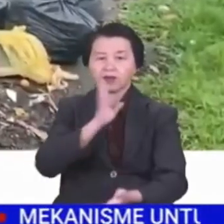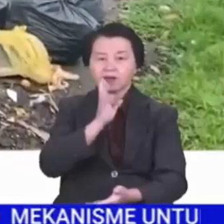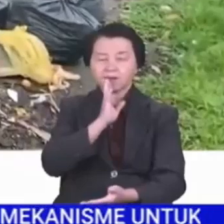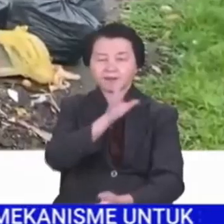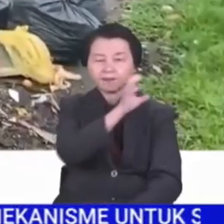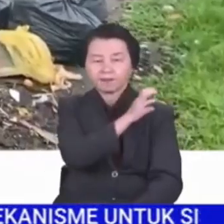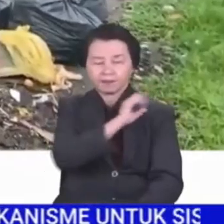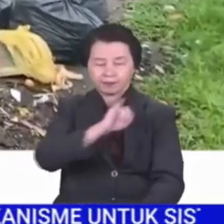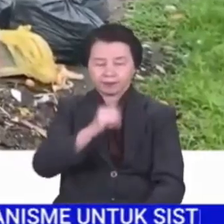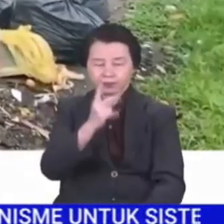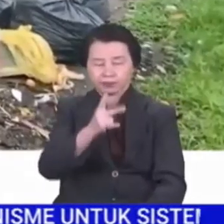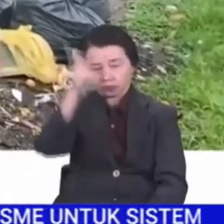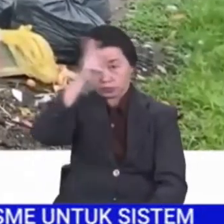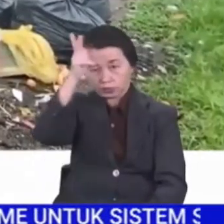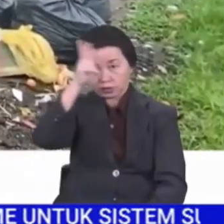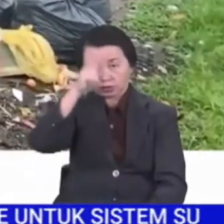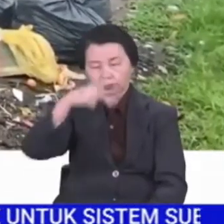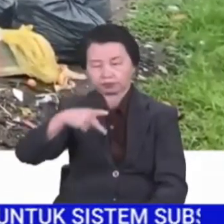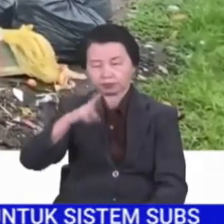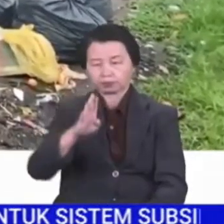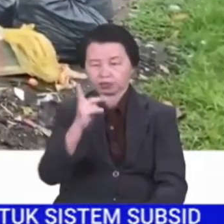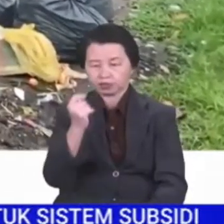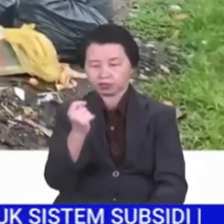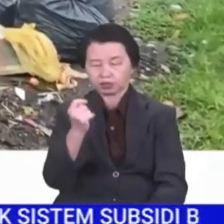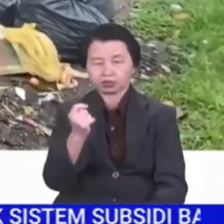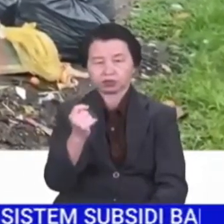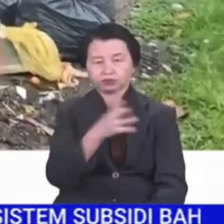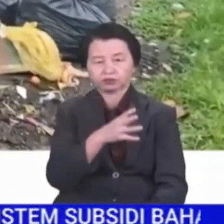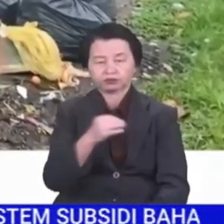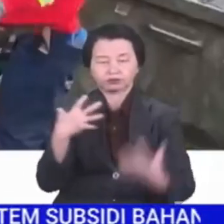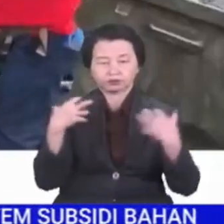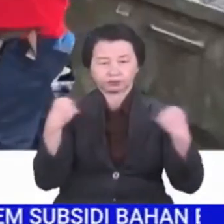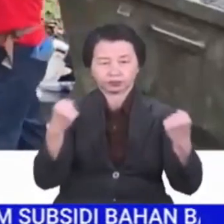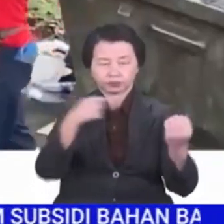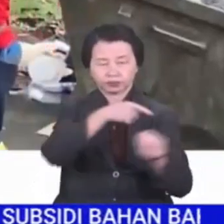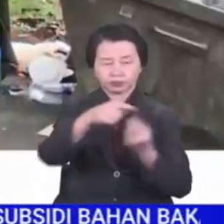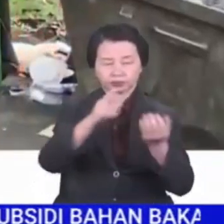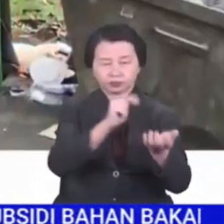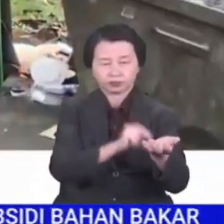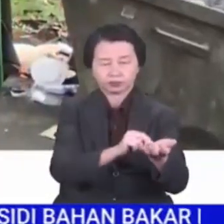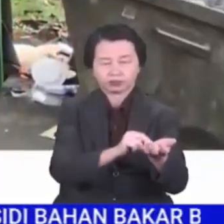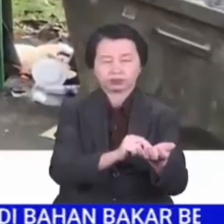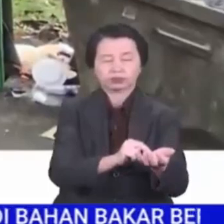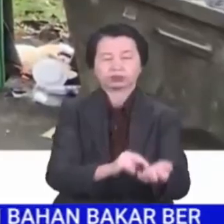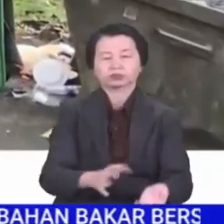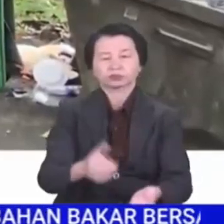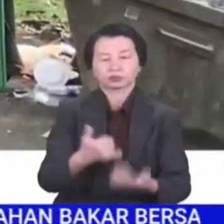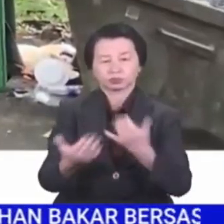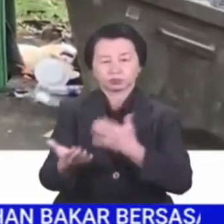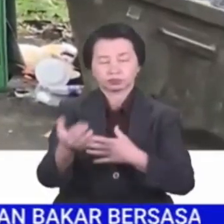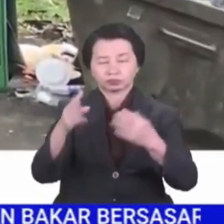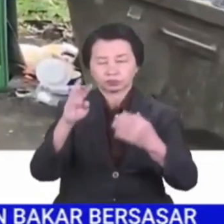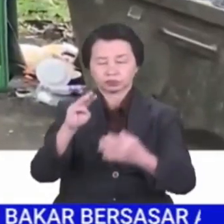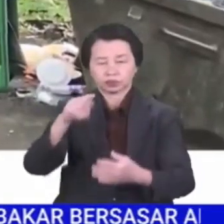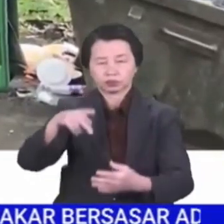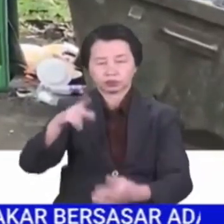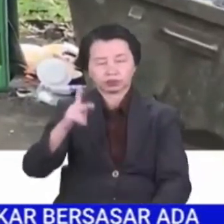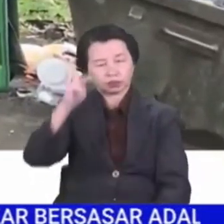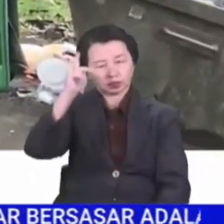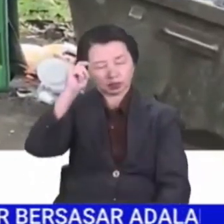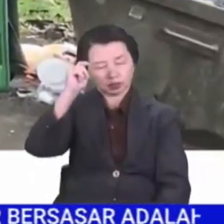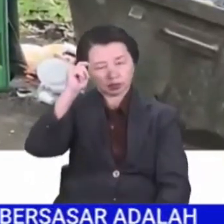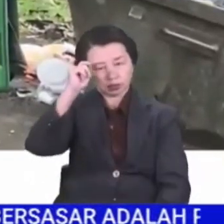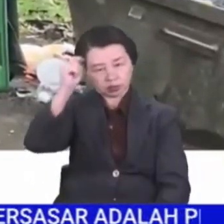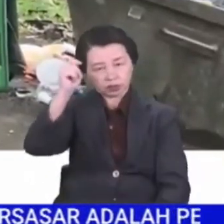pengerusi jawatankuasa kerajaan tempatan, perumahan, kesihatan dan alam sekitar negeri Dr. Alias Razak. Majlis Bandaraya Kuala Terengganu